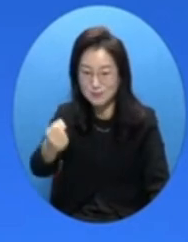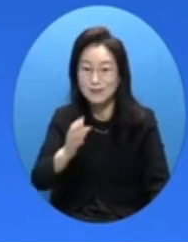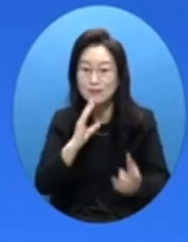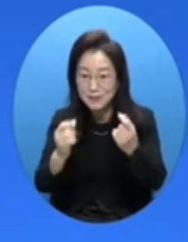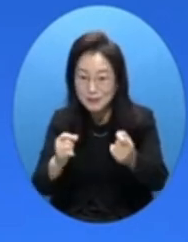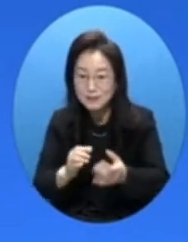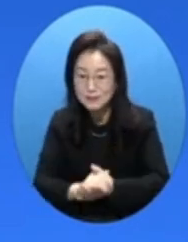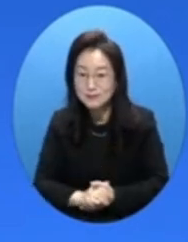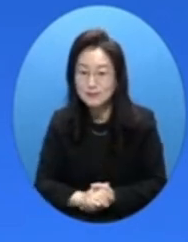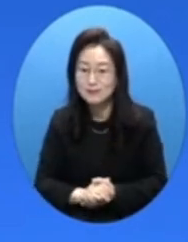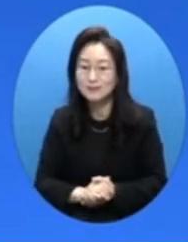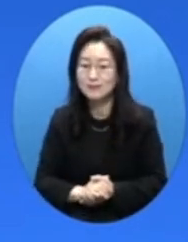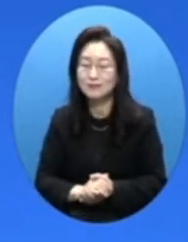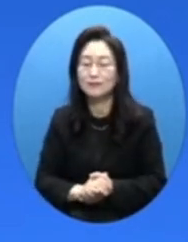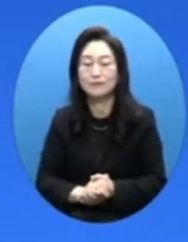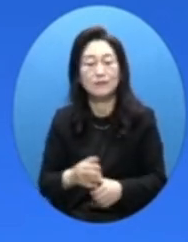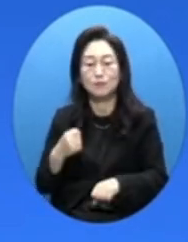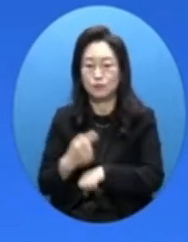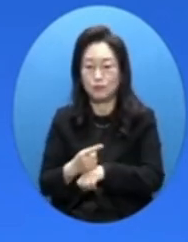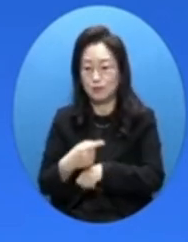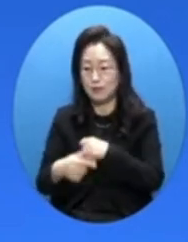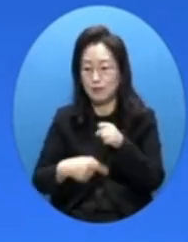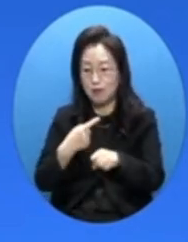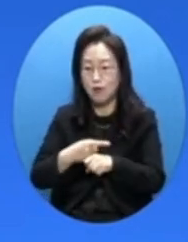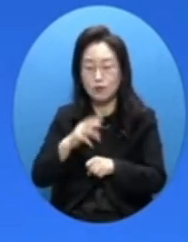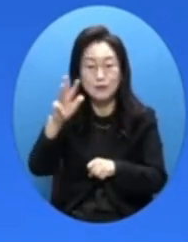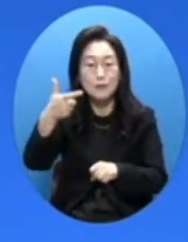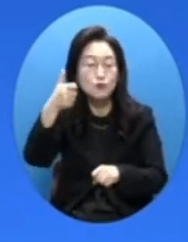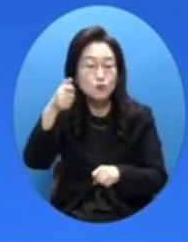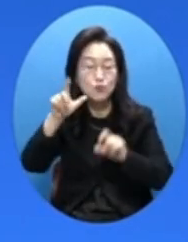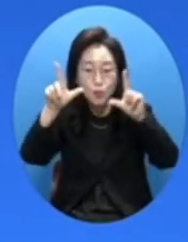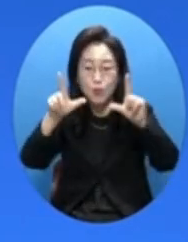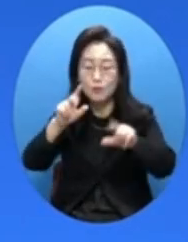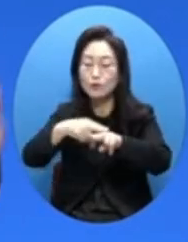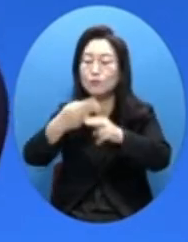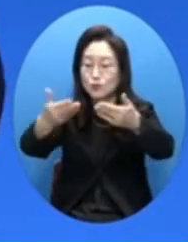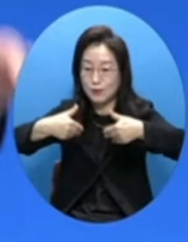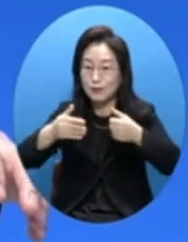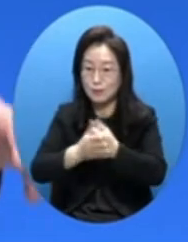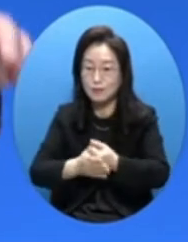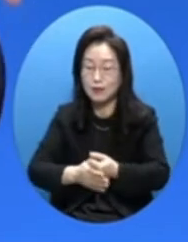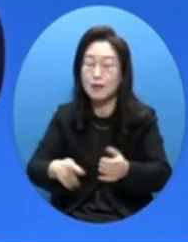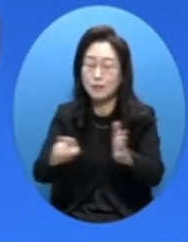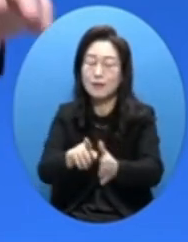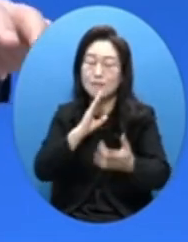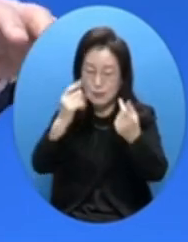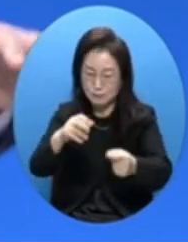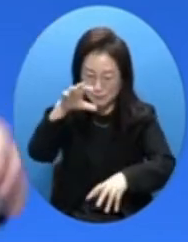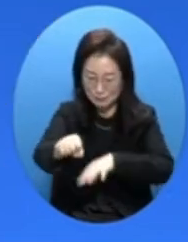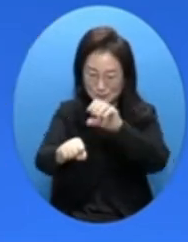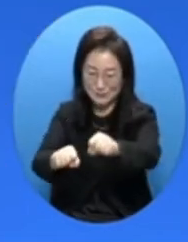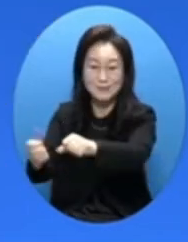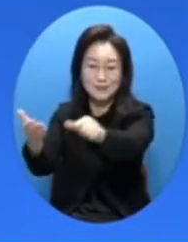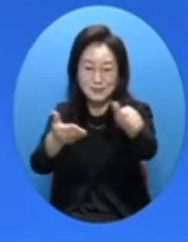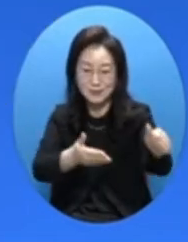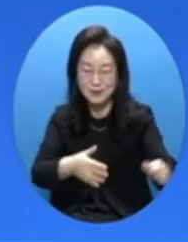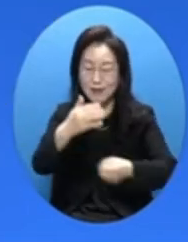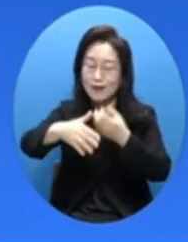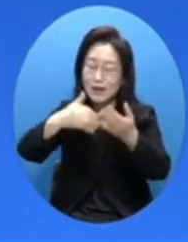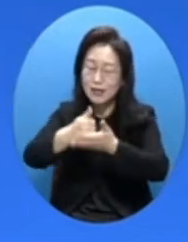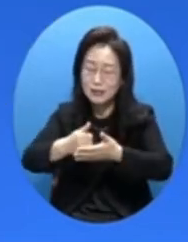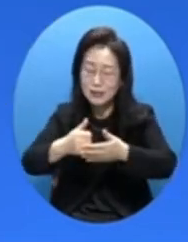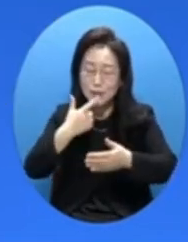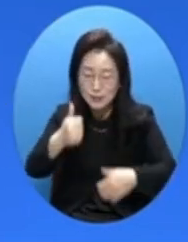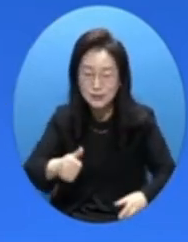할렐루야. 이미 1년 365일 우리에게 선물로 주셨으니 우리는 믿음으로 정복하기만 하면 되는 것입니다. 하나님 아버지, 오늘도